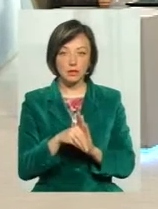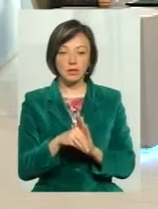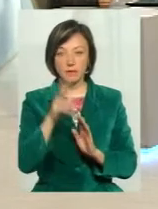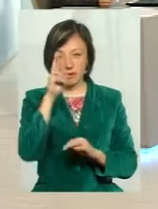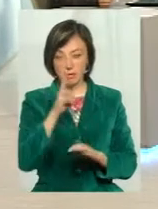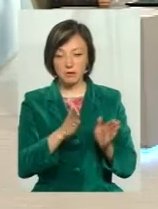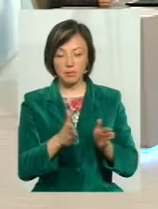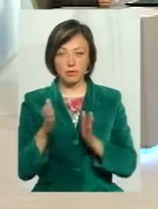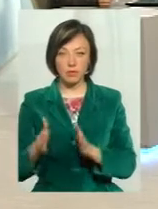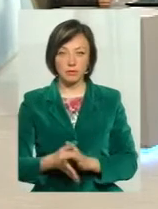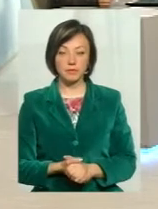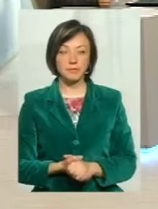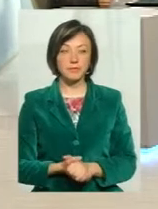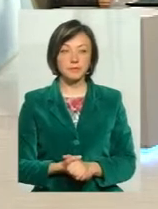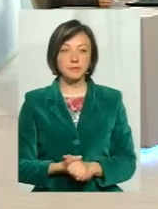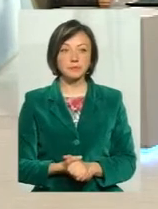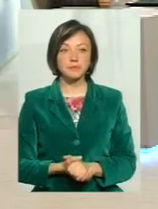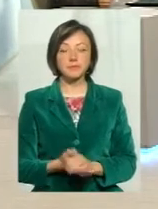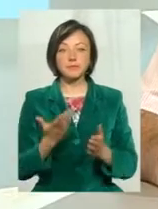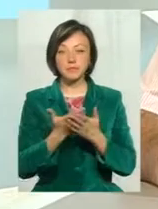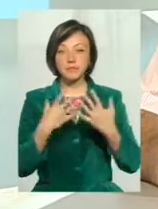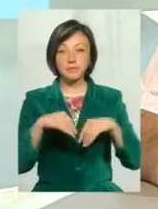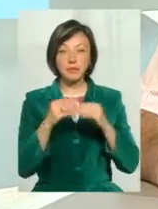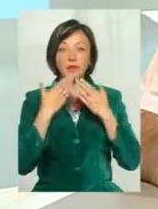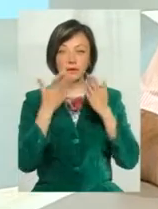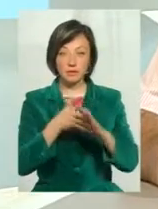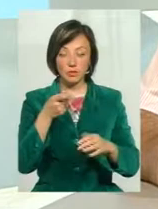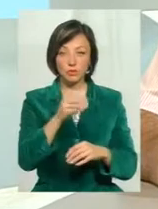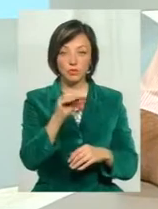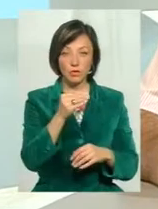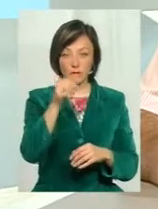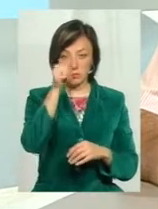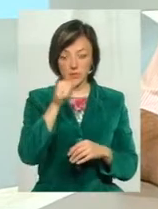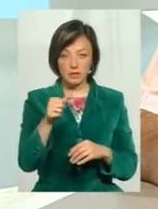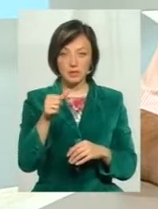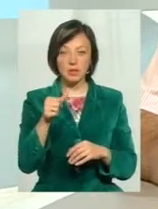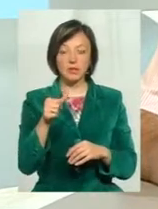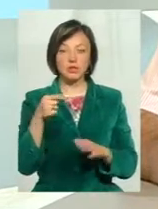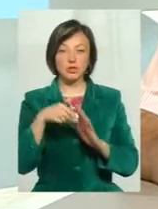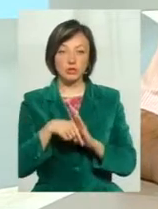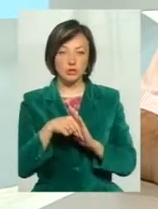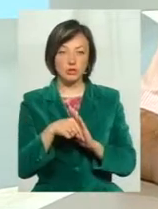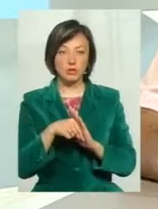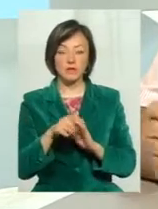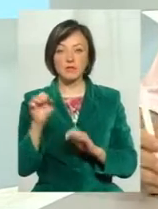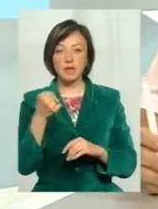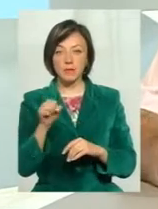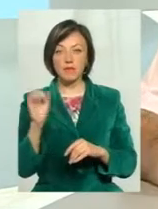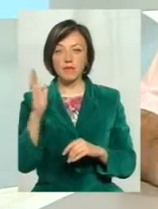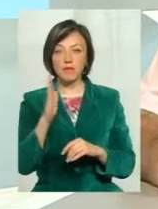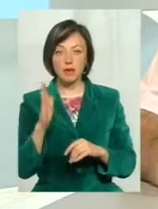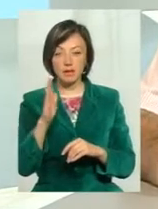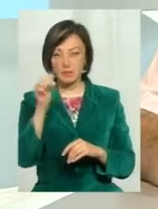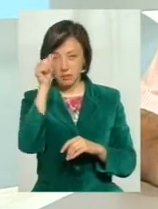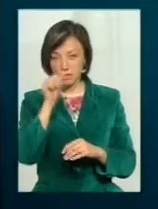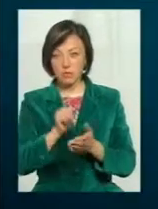2 місяці. Тобто, скажімо так, звертається сім'я за субсидію в жовтні місяці, У серпні, у вересні